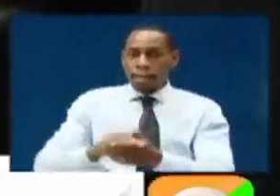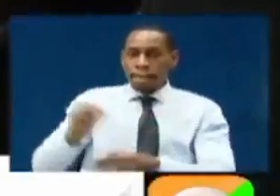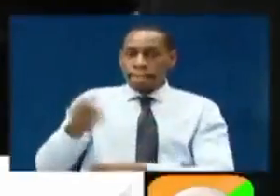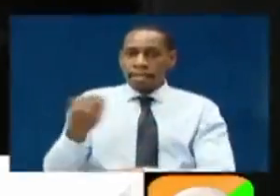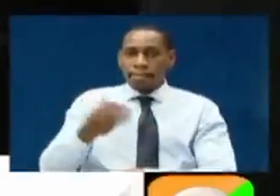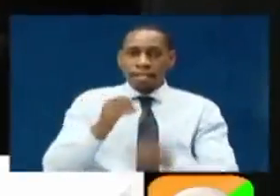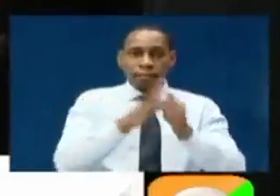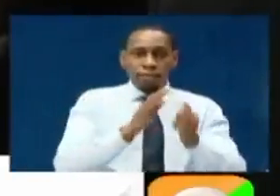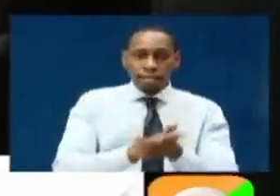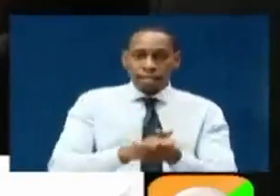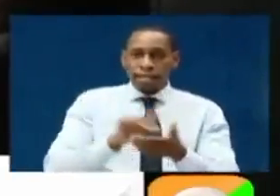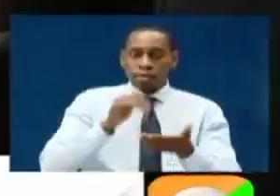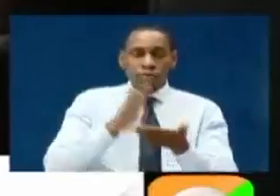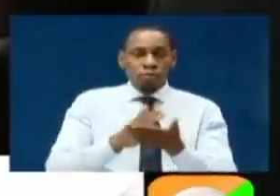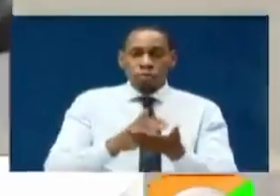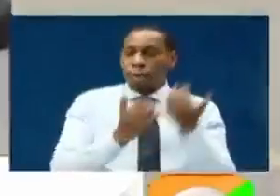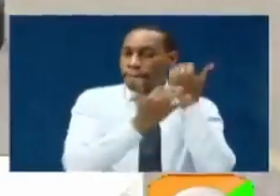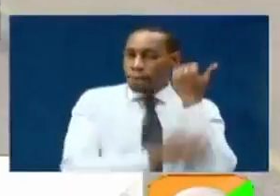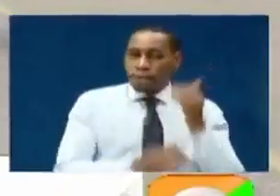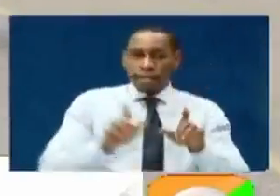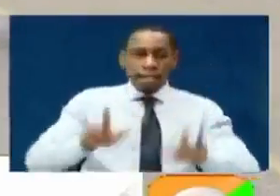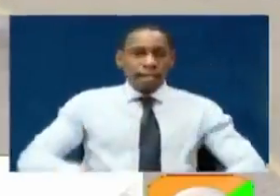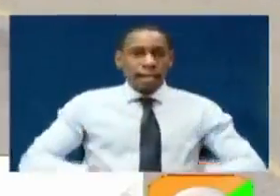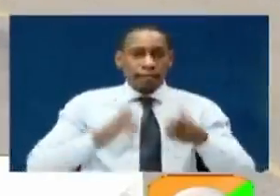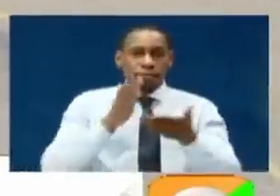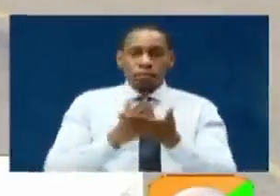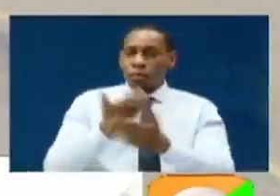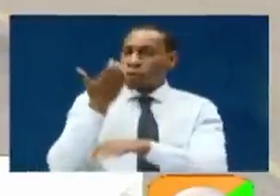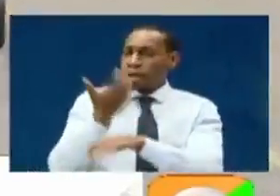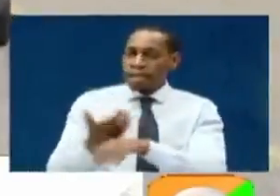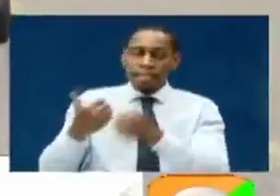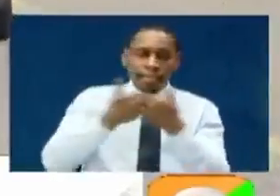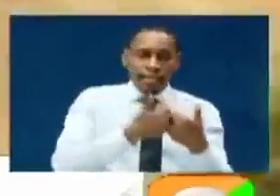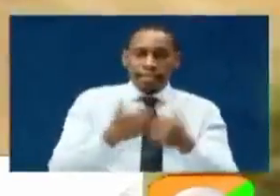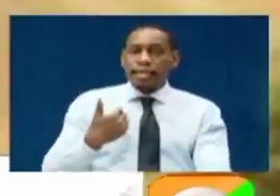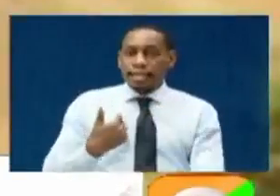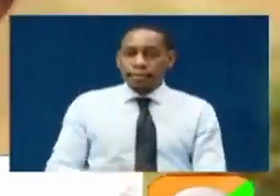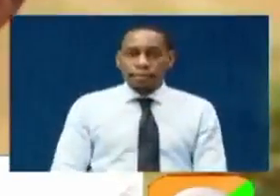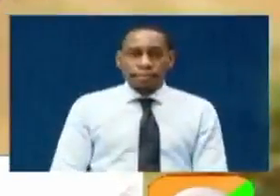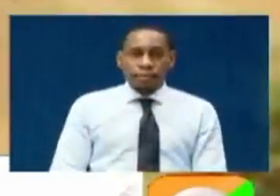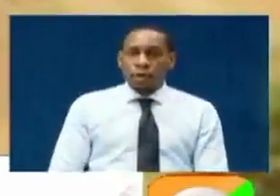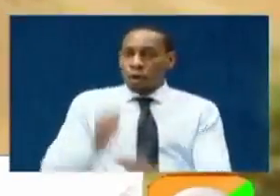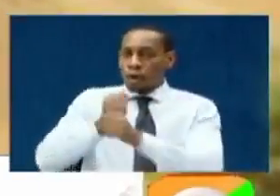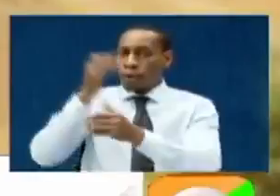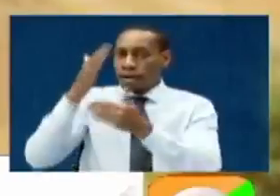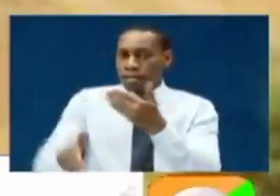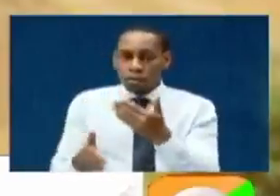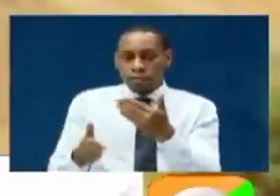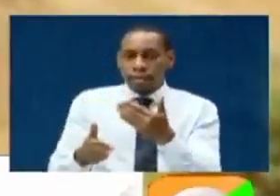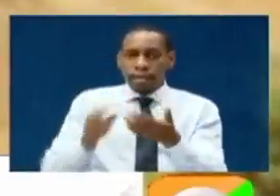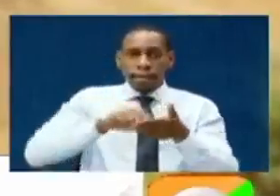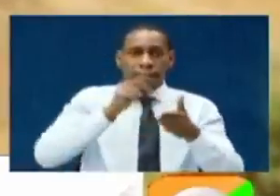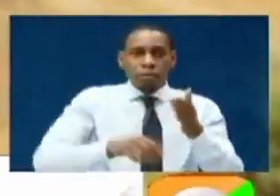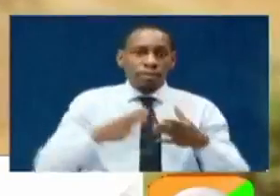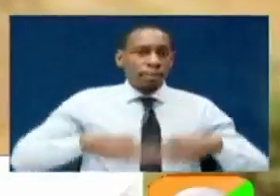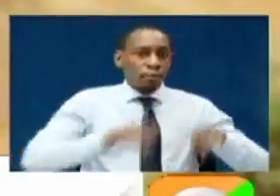Machi 18, Kidato alibaki hoi. Maisha kwake yakawa kiza totoro mchana. Kazi kukatika ikasababisha